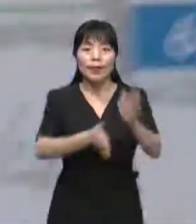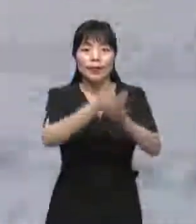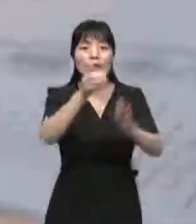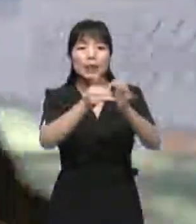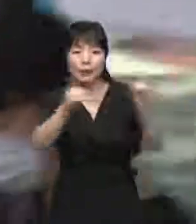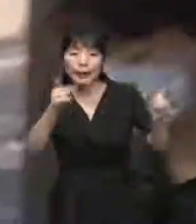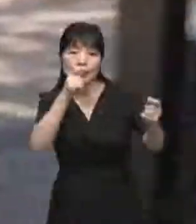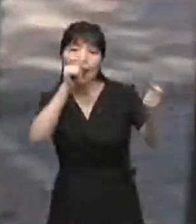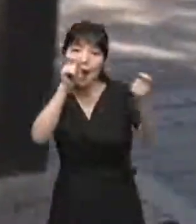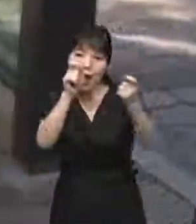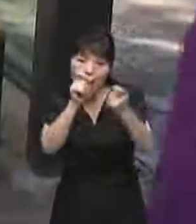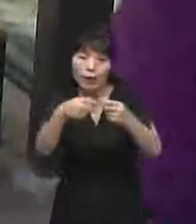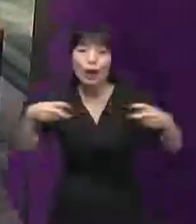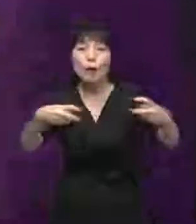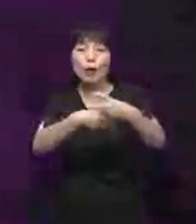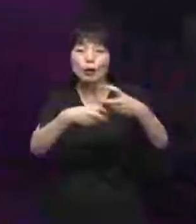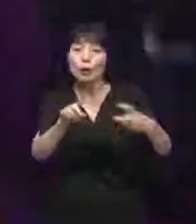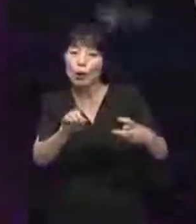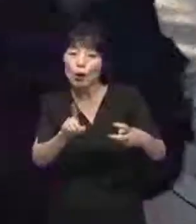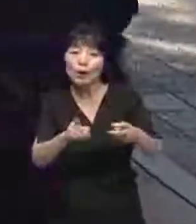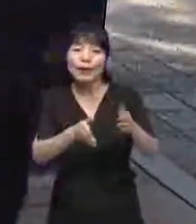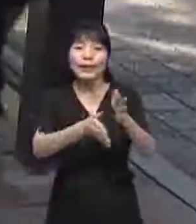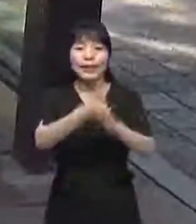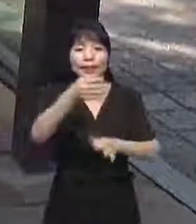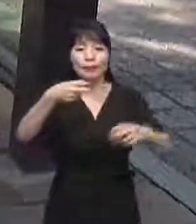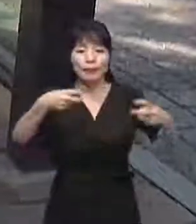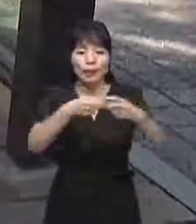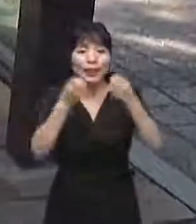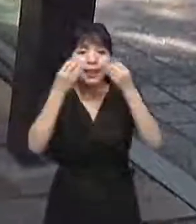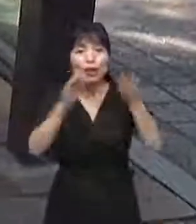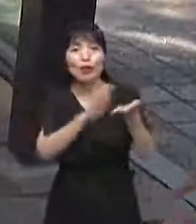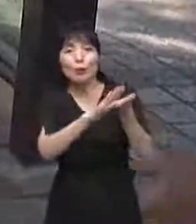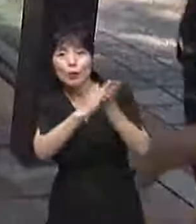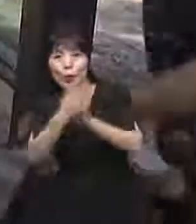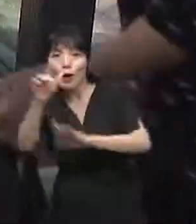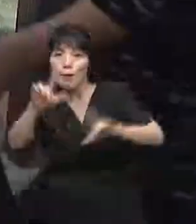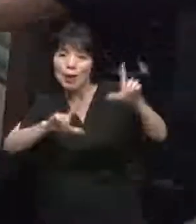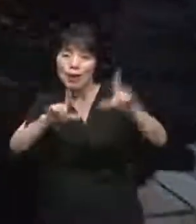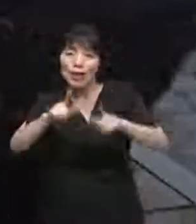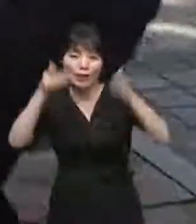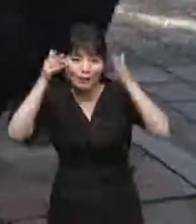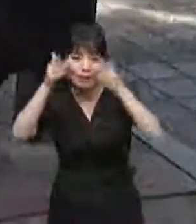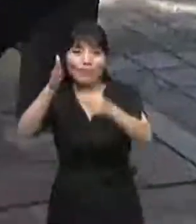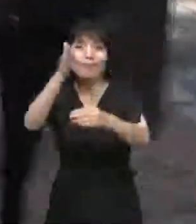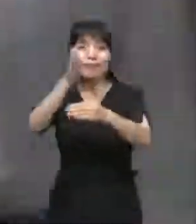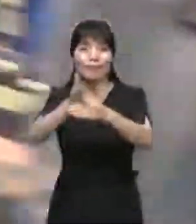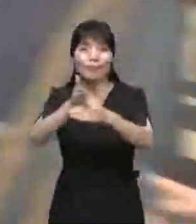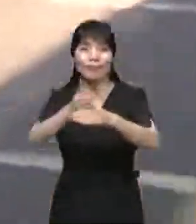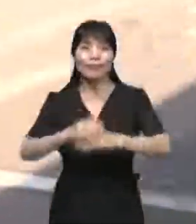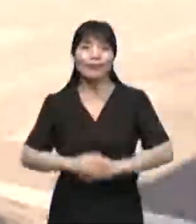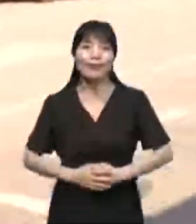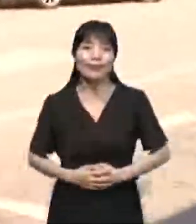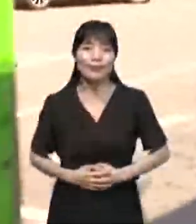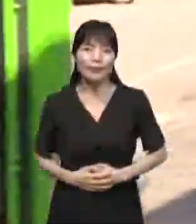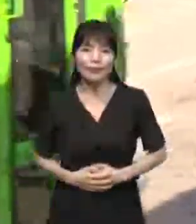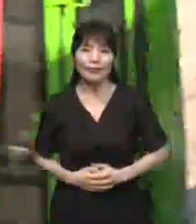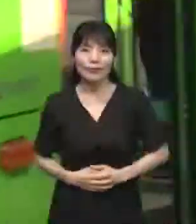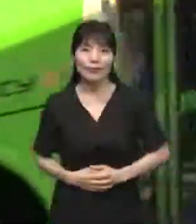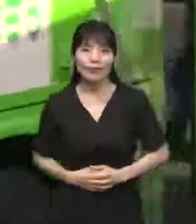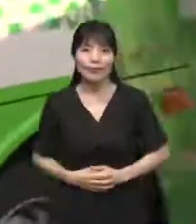시민들에게 가장 가까운 교통수단인 시내버스가 새로운 모습으로 변화할지 주목됩니다. NIB 뉴스 이하영입니다.